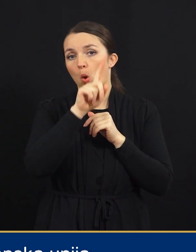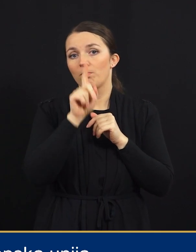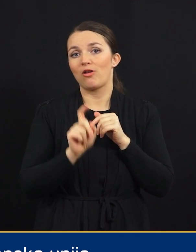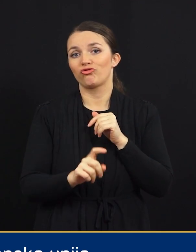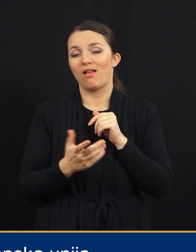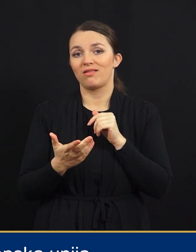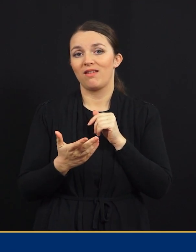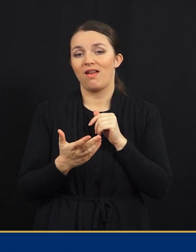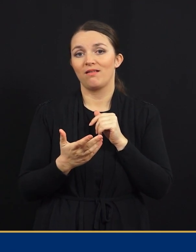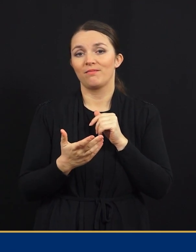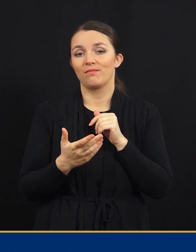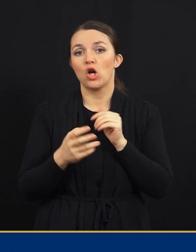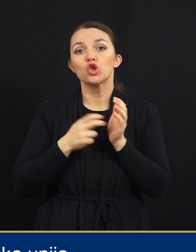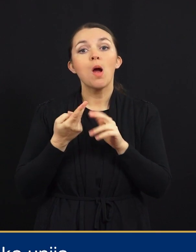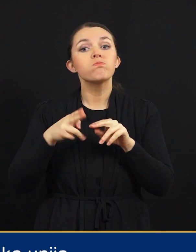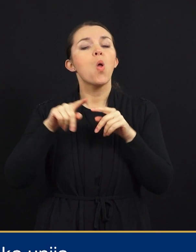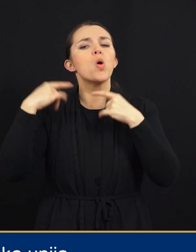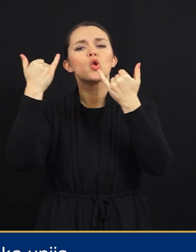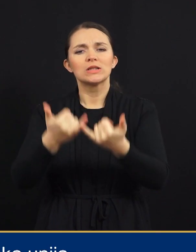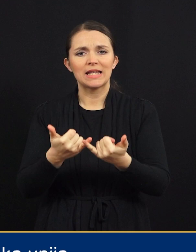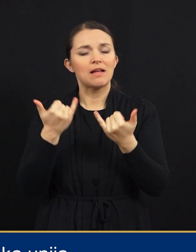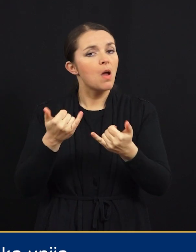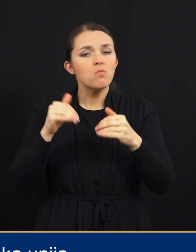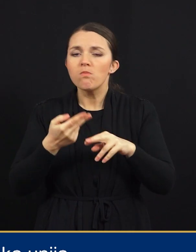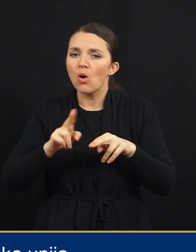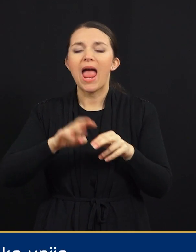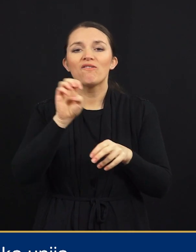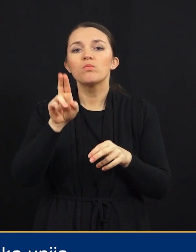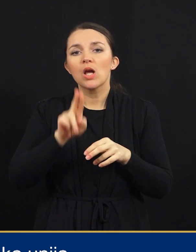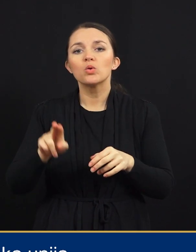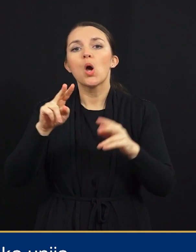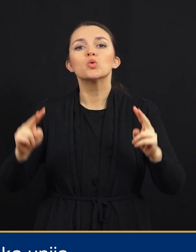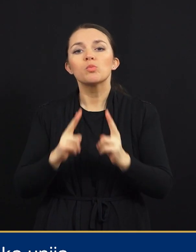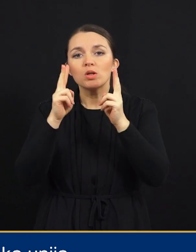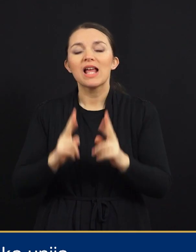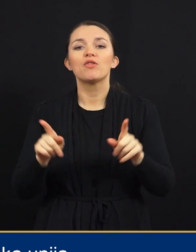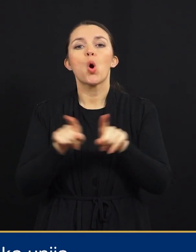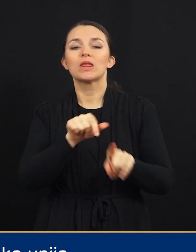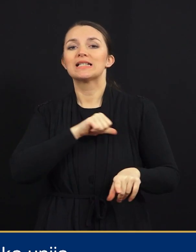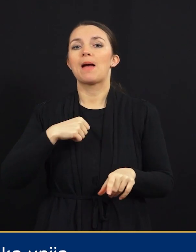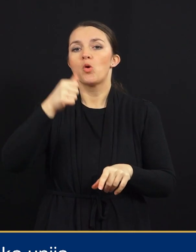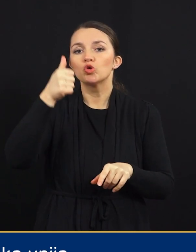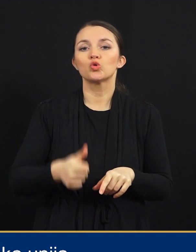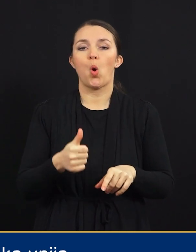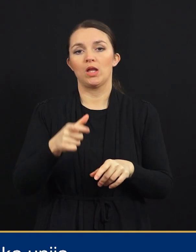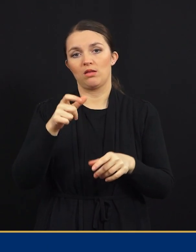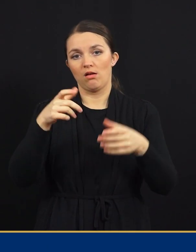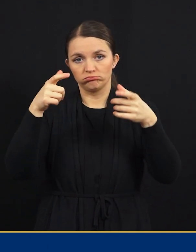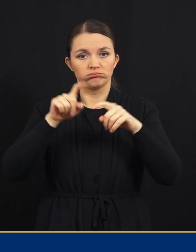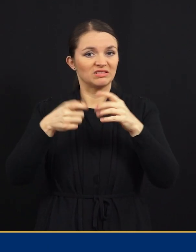vprašanje. Še bolj kot doslej se mora Evropska unija vzpostaviti kot samostojen akter.